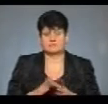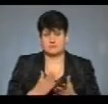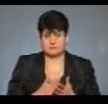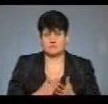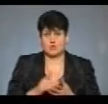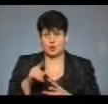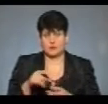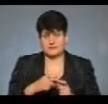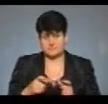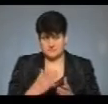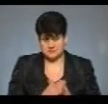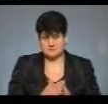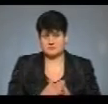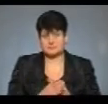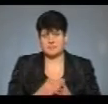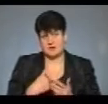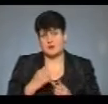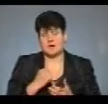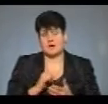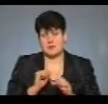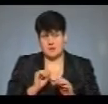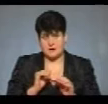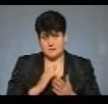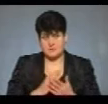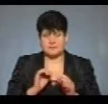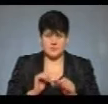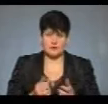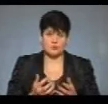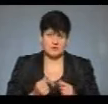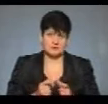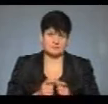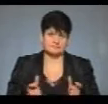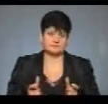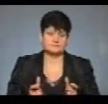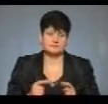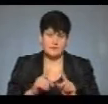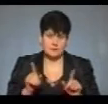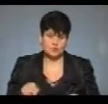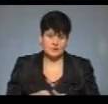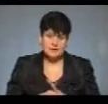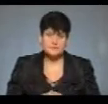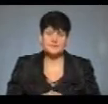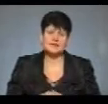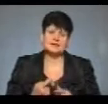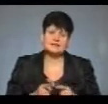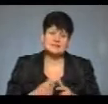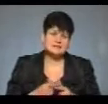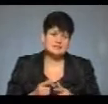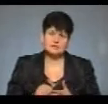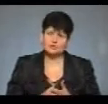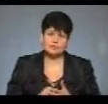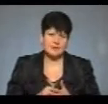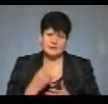в списку виборців, відповідно, він має право на отримання відповідно виборчих бюлетенів. Але звичайно, що ці документи